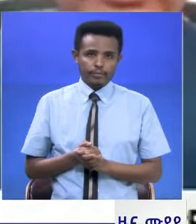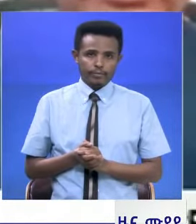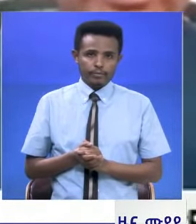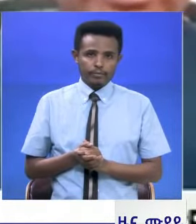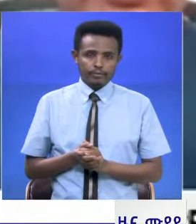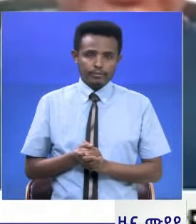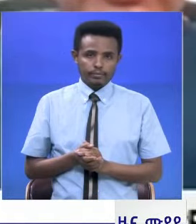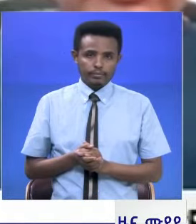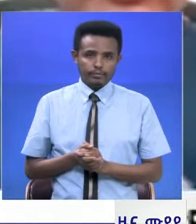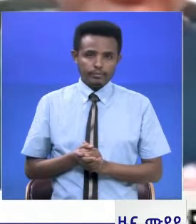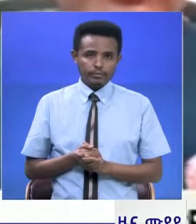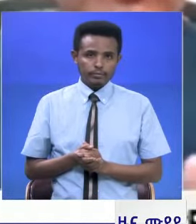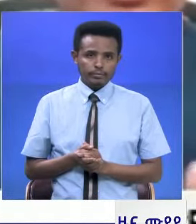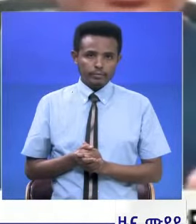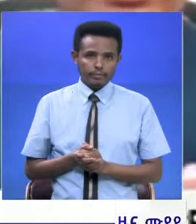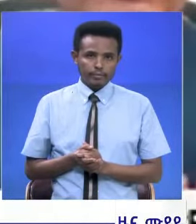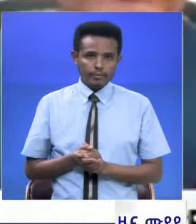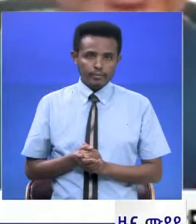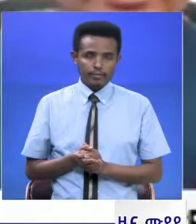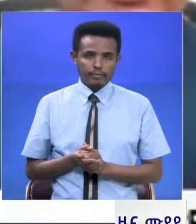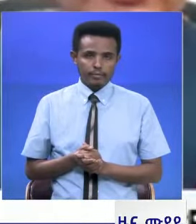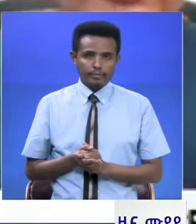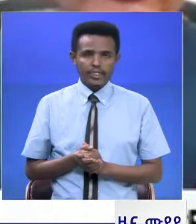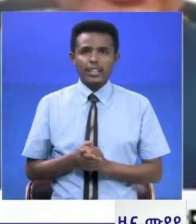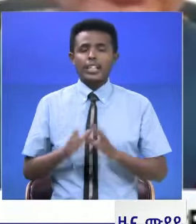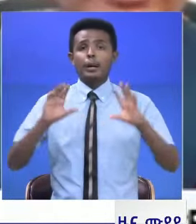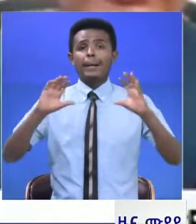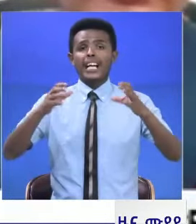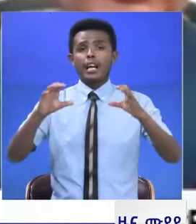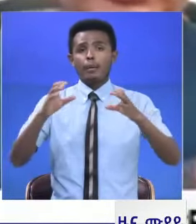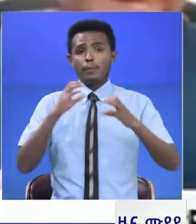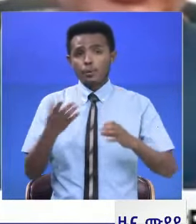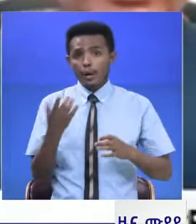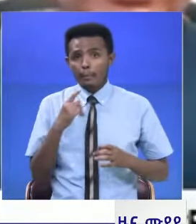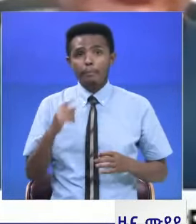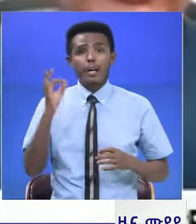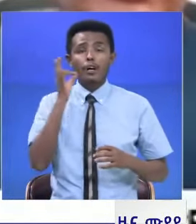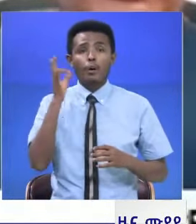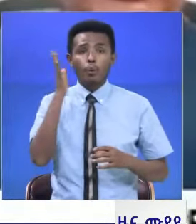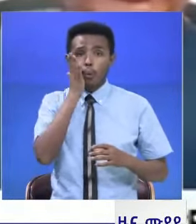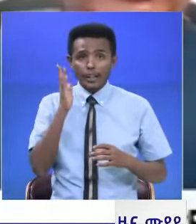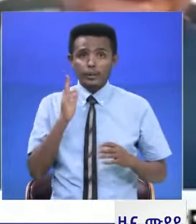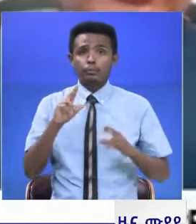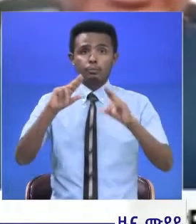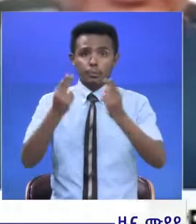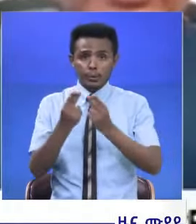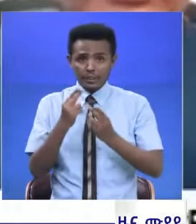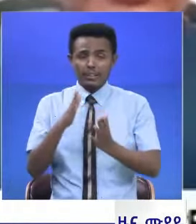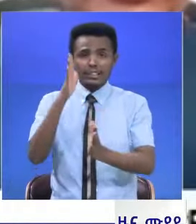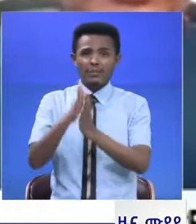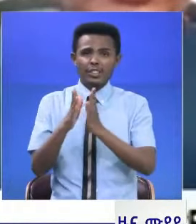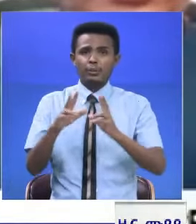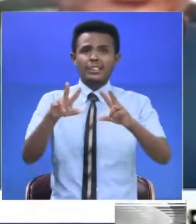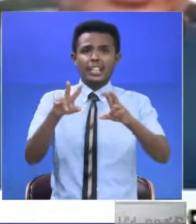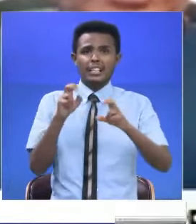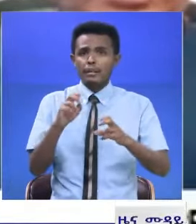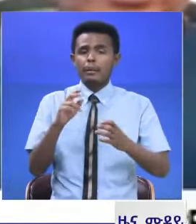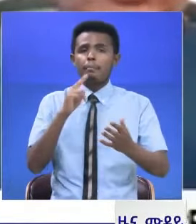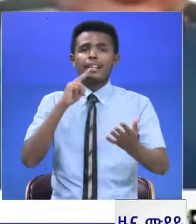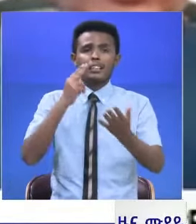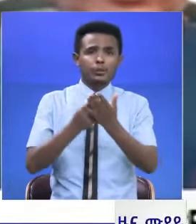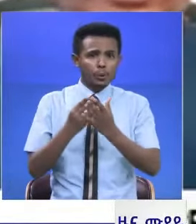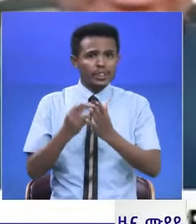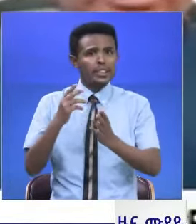TPLF terrorists are committing. የመገናኛ ብዙሃን በህወሃት ያሽባሪ ቡድን ስለተፈጸሙ ዘግናኝ ወንጀሎች እየዘገቡ